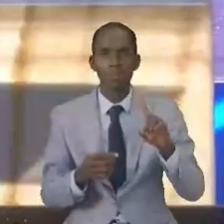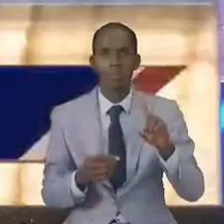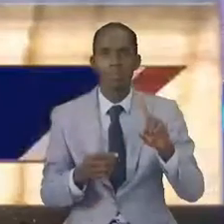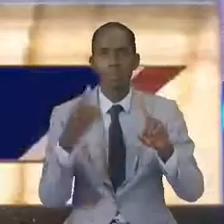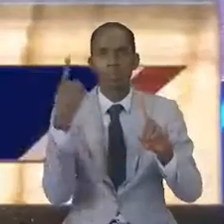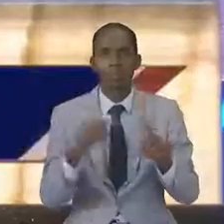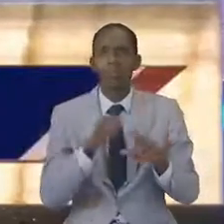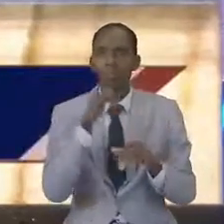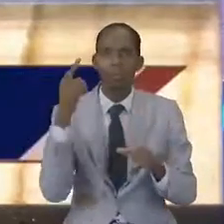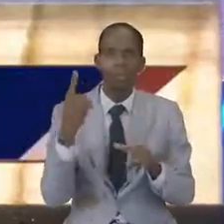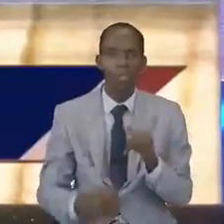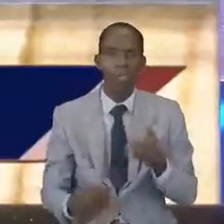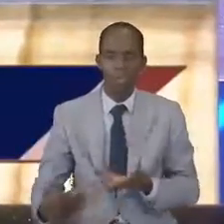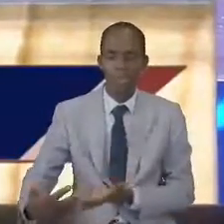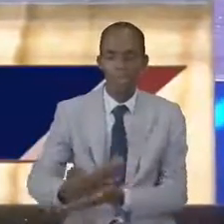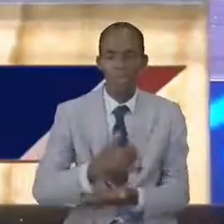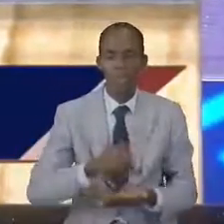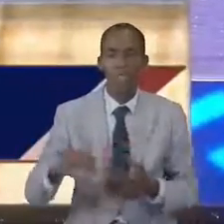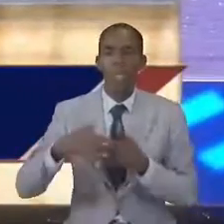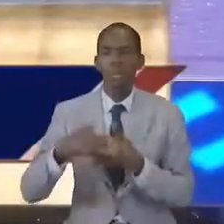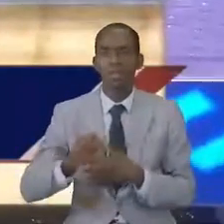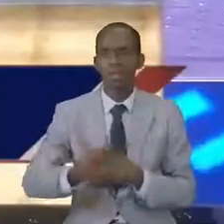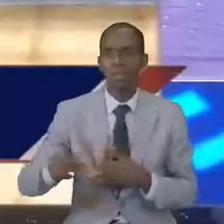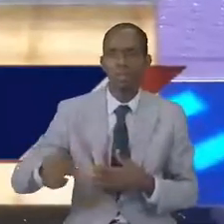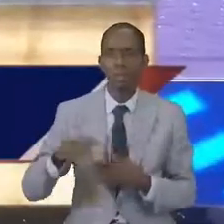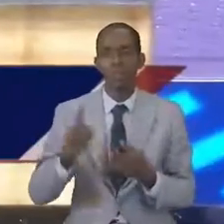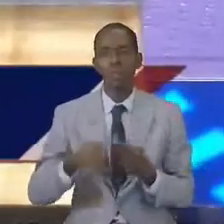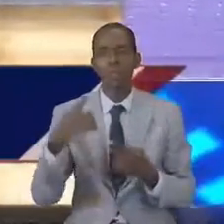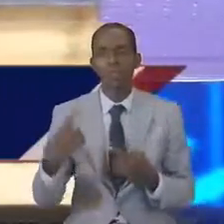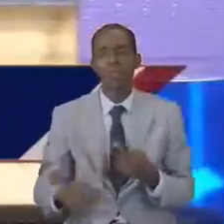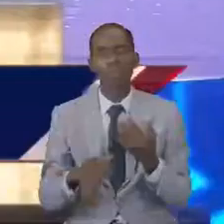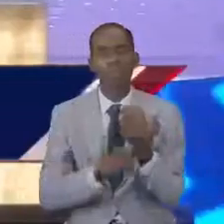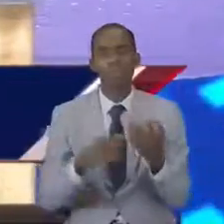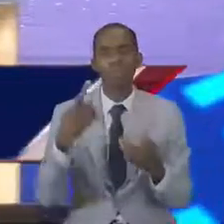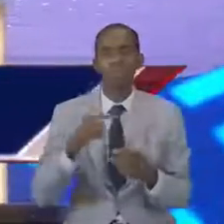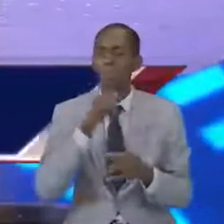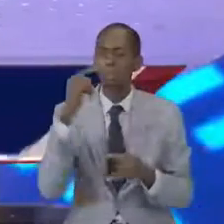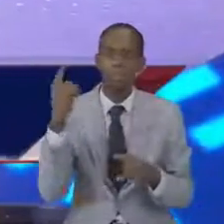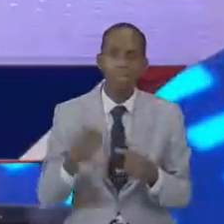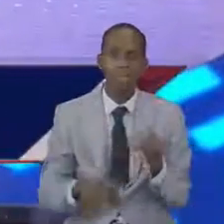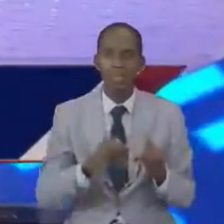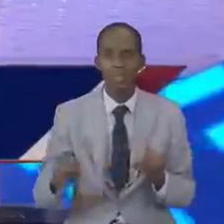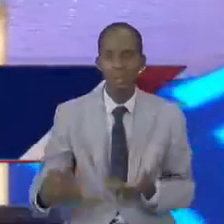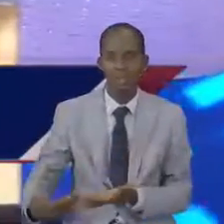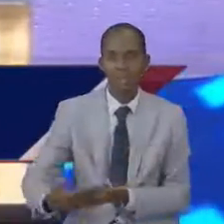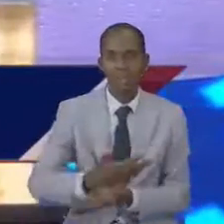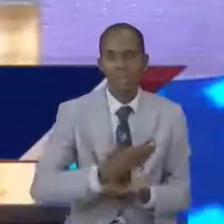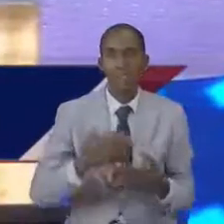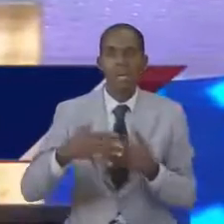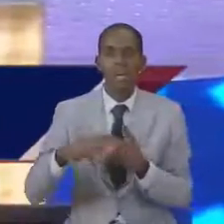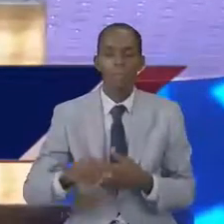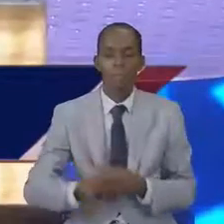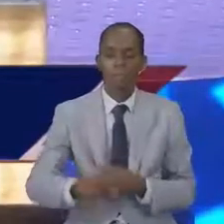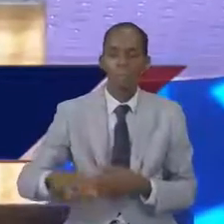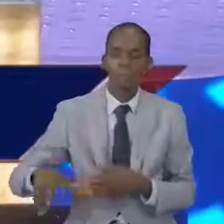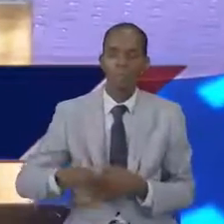c'est la moisson sans fin après la semence selon la chair la moisson sans fin après